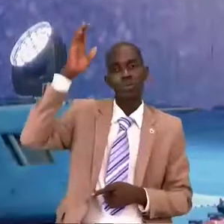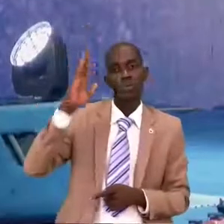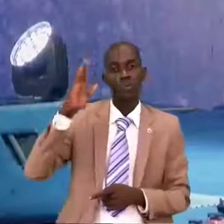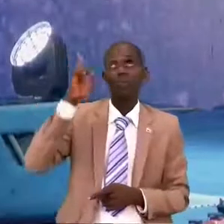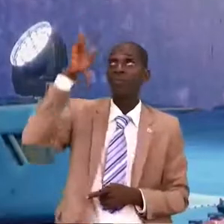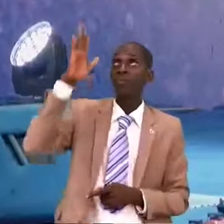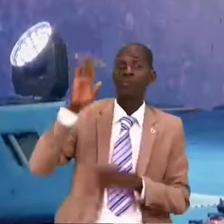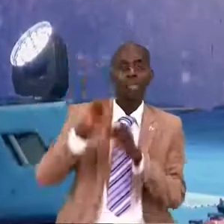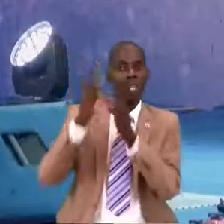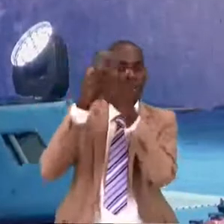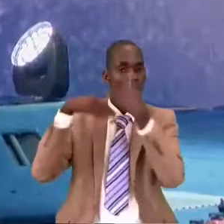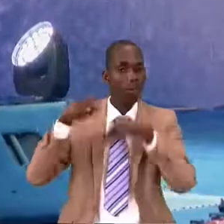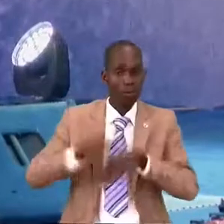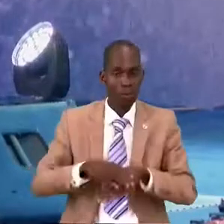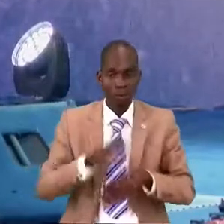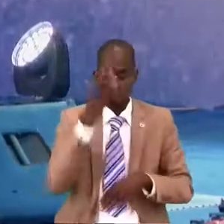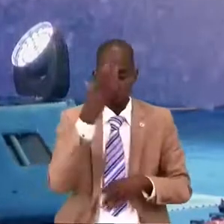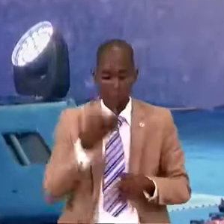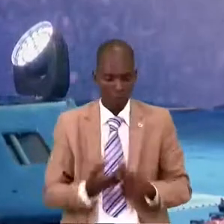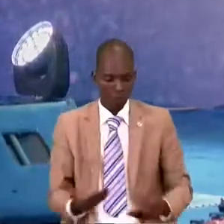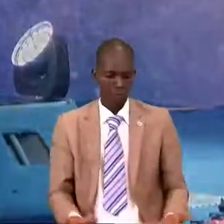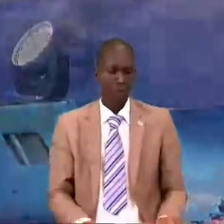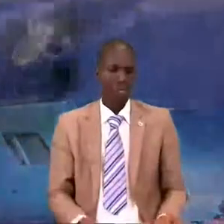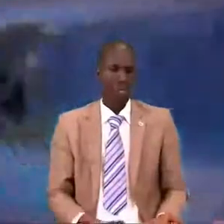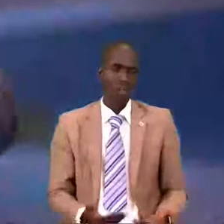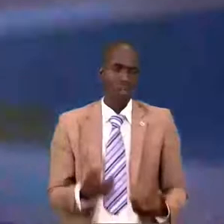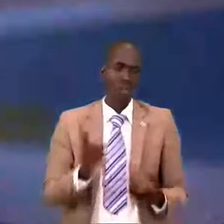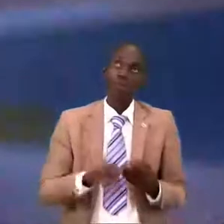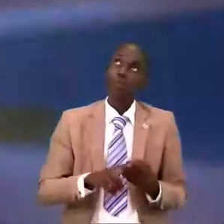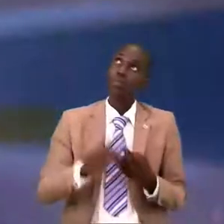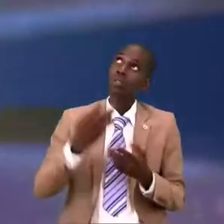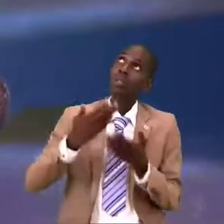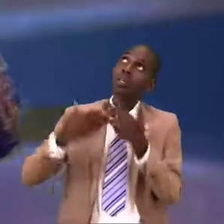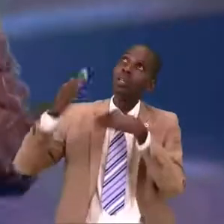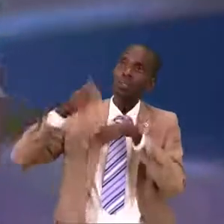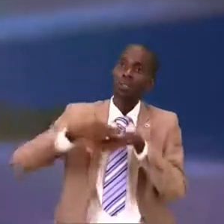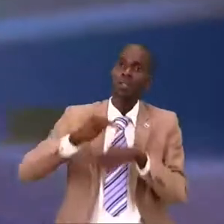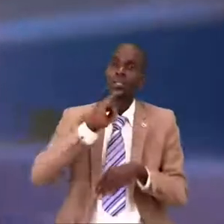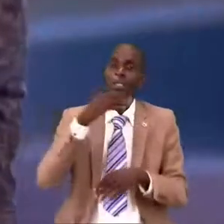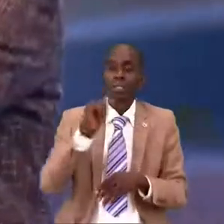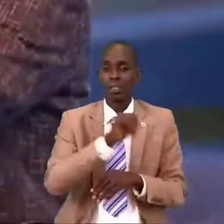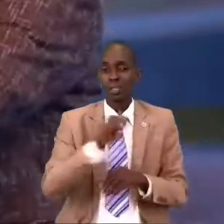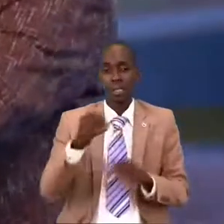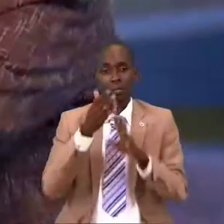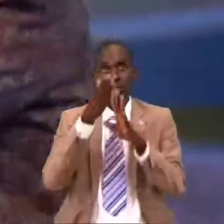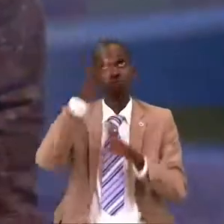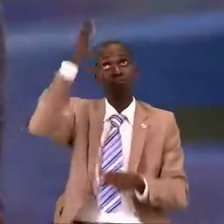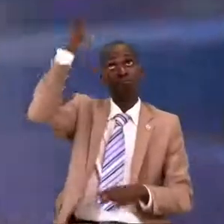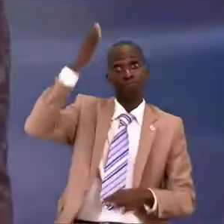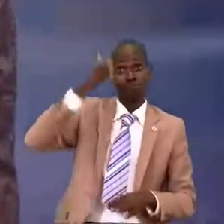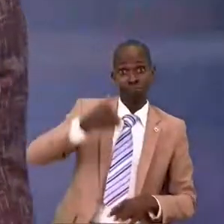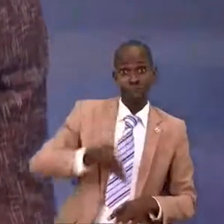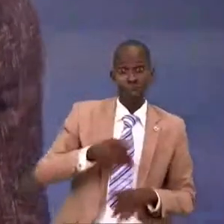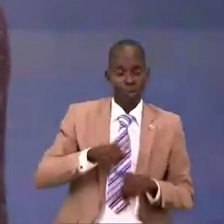voyez, c'est une ligne verticale. Mais d'ici là-bas, vers ton voisin, vers ton épouse, vers ton